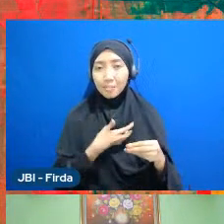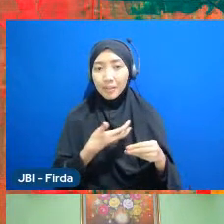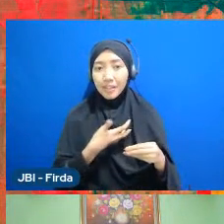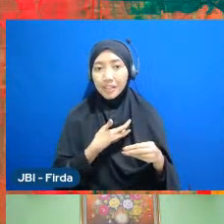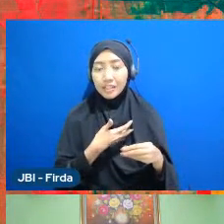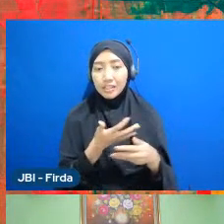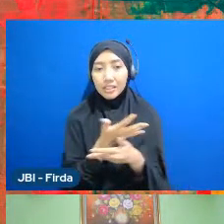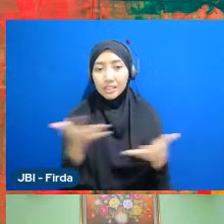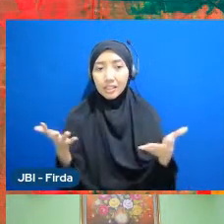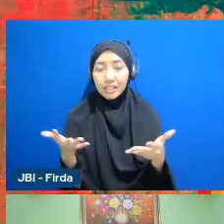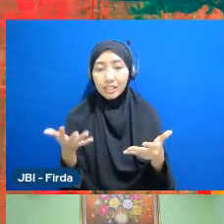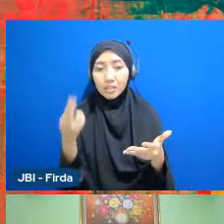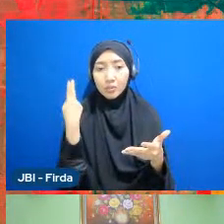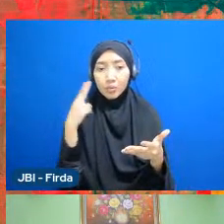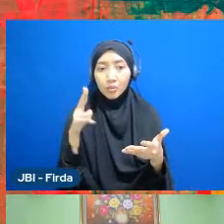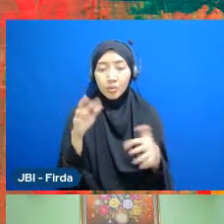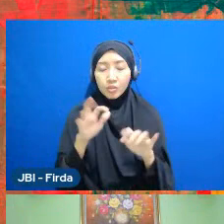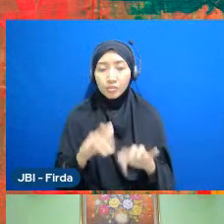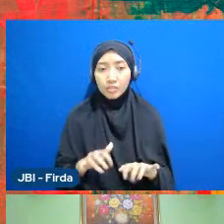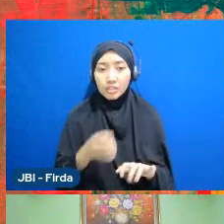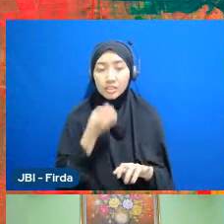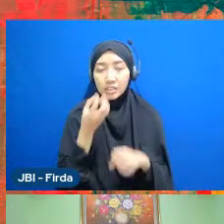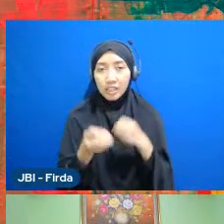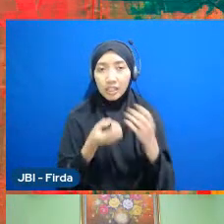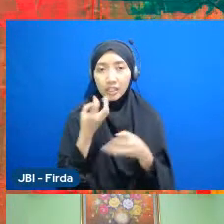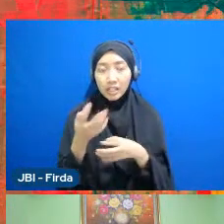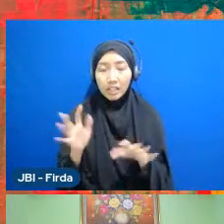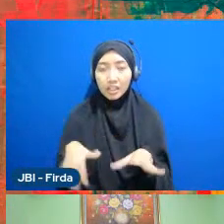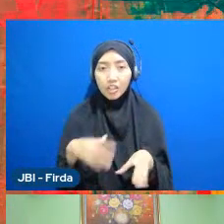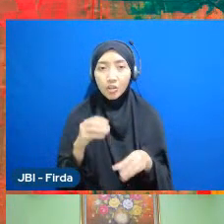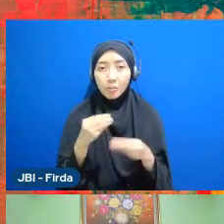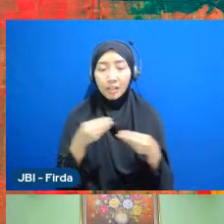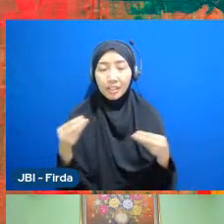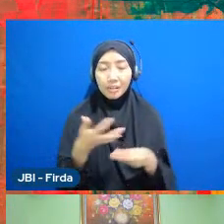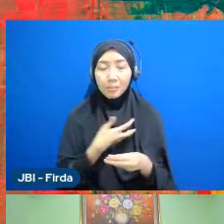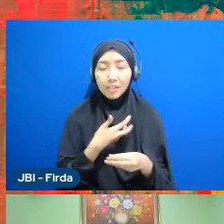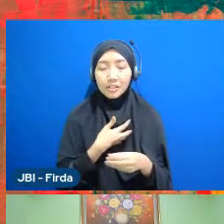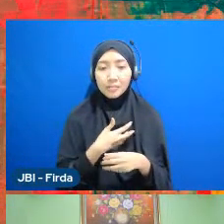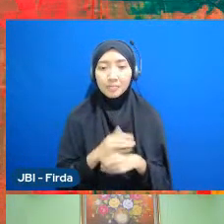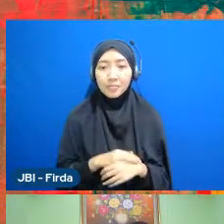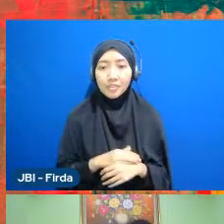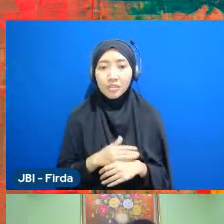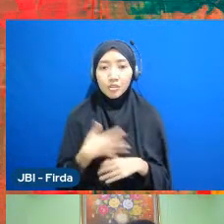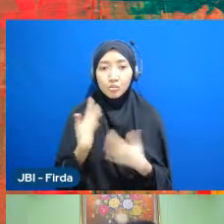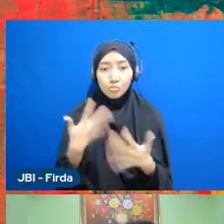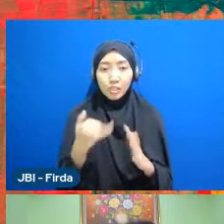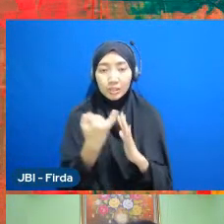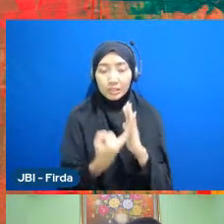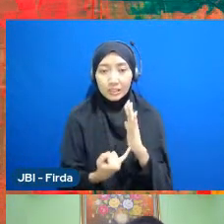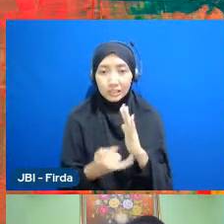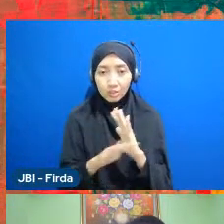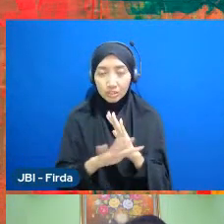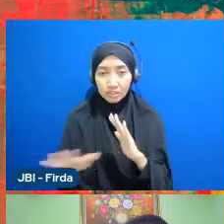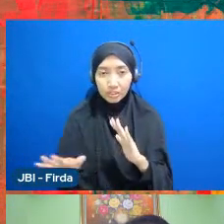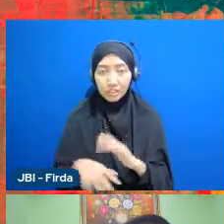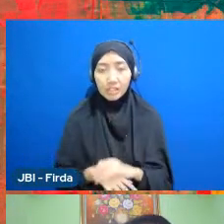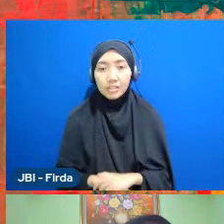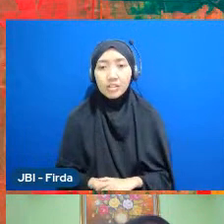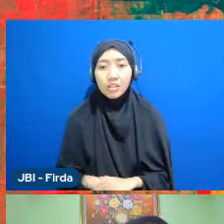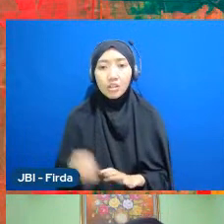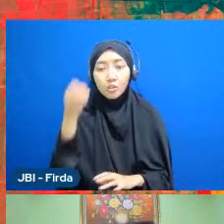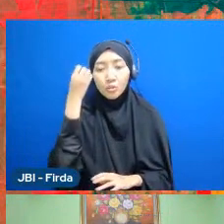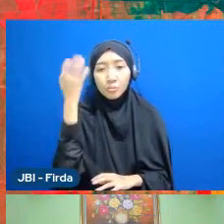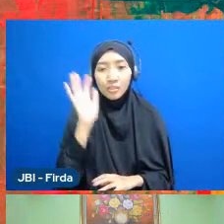Silakan sahabat untuk mengetik sarannya atau materi yang diinginkan. Setelah semuanya selesai, jangan lupa